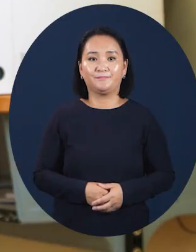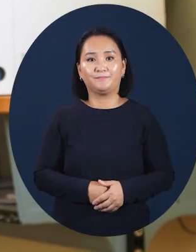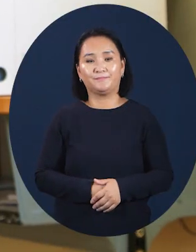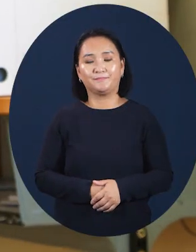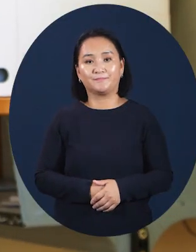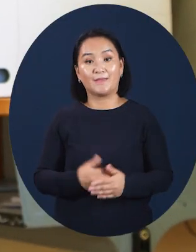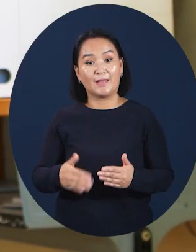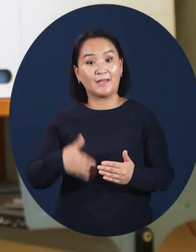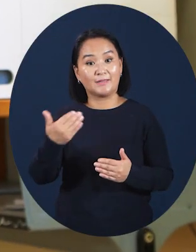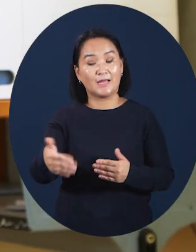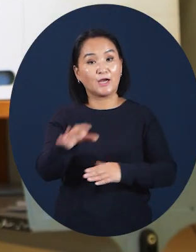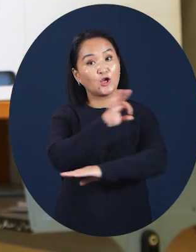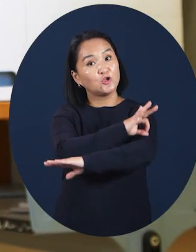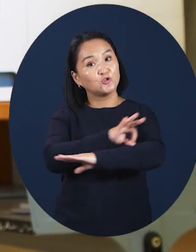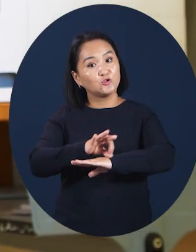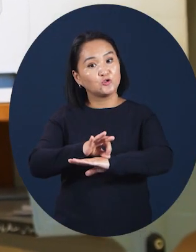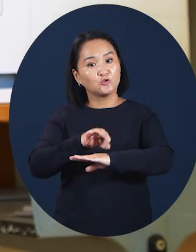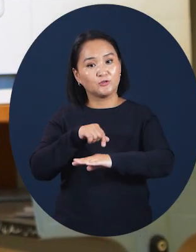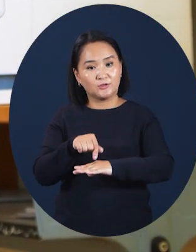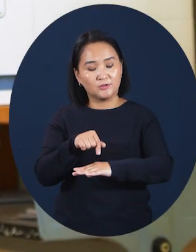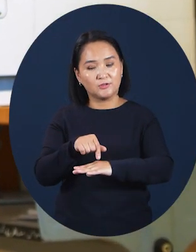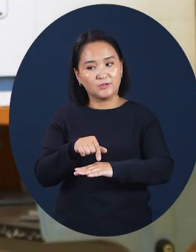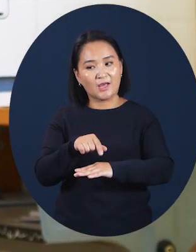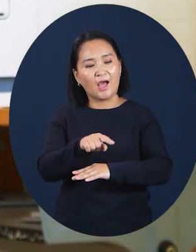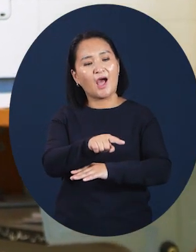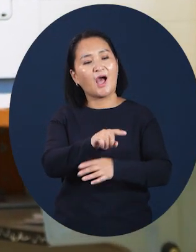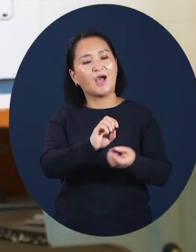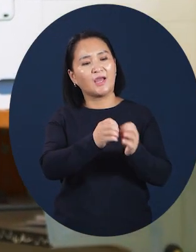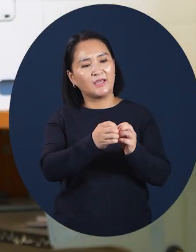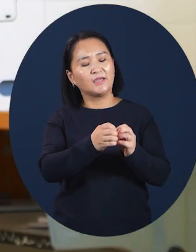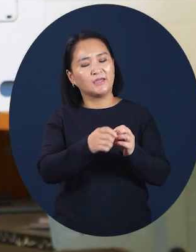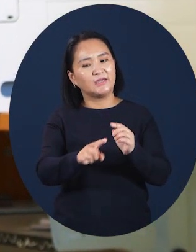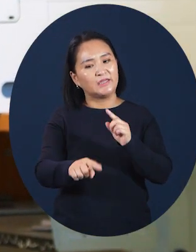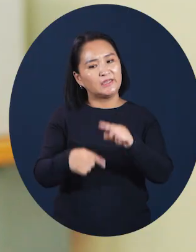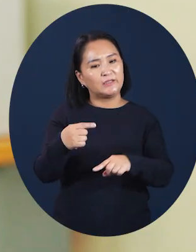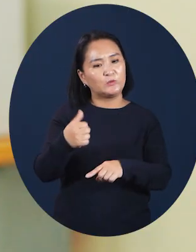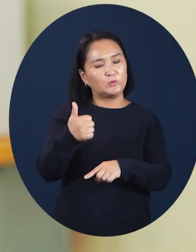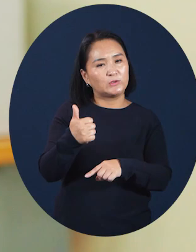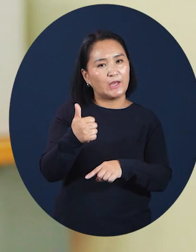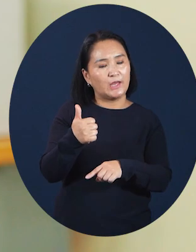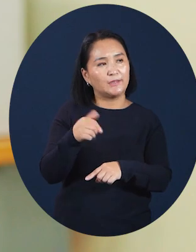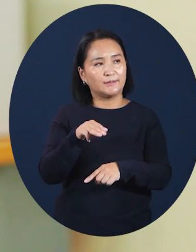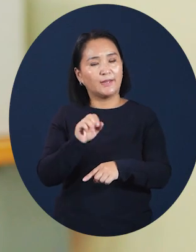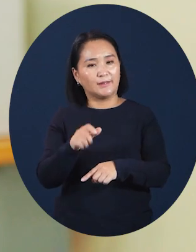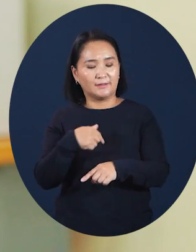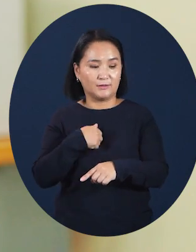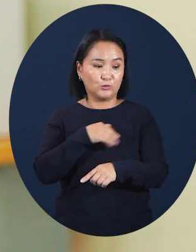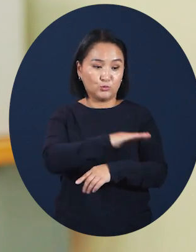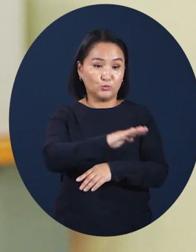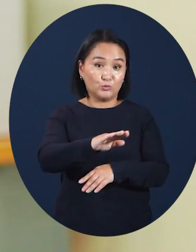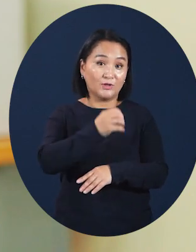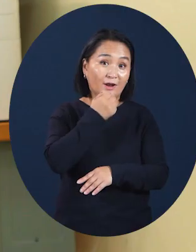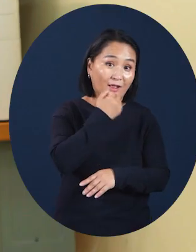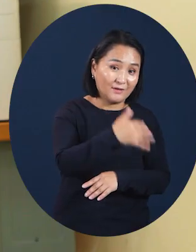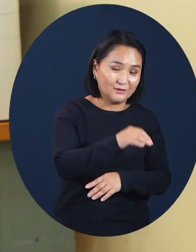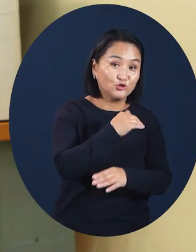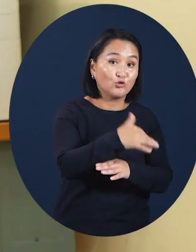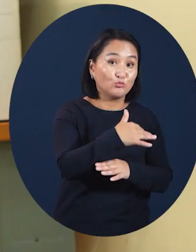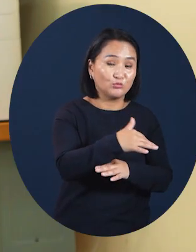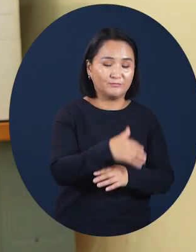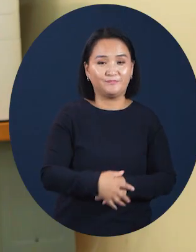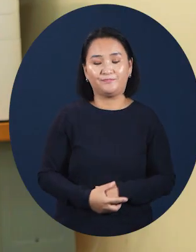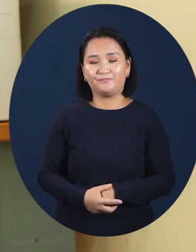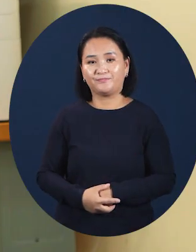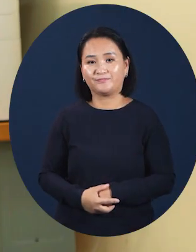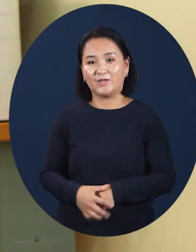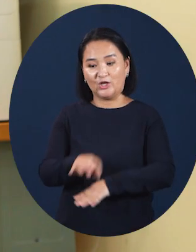Баярлалаа. Дараагийнхаа төслүүд дээр хүртэл энэ чи ингэж хийвэл энэ чин даваа тал болдгий шүү гэдгийг дүүнэртээ хүртэл зөвлөдөг болсон байсан. Төсөл хэрэгснэр